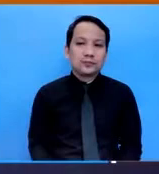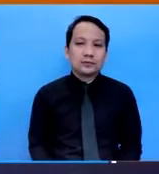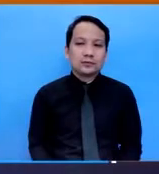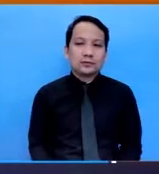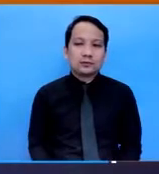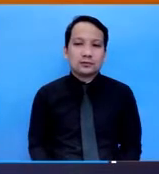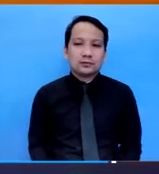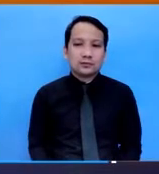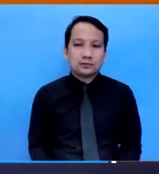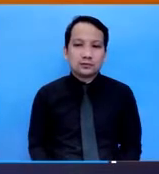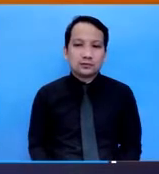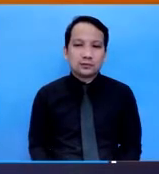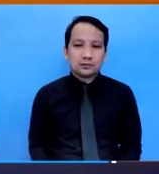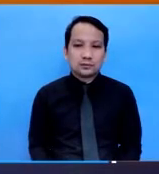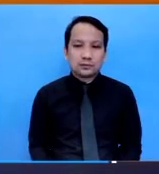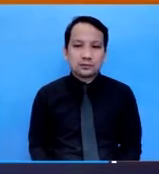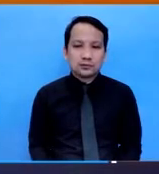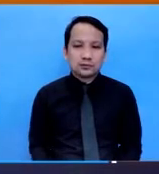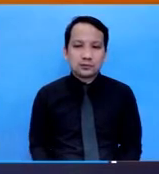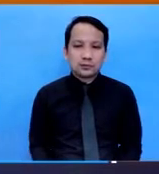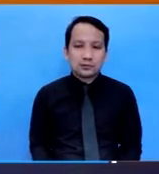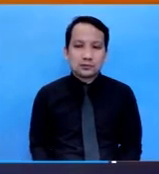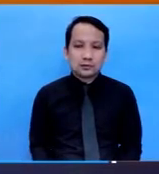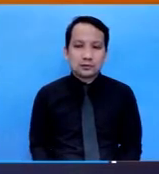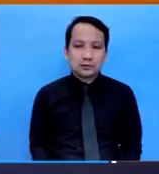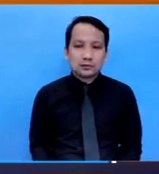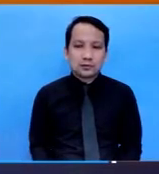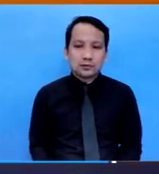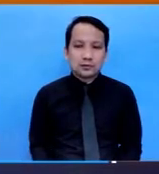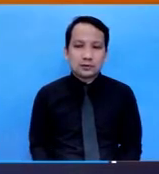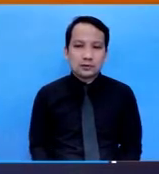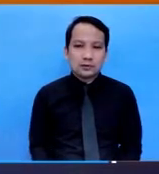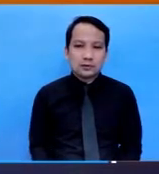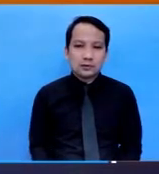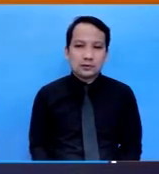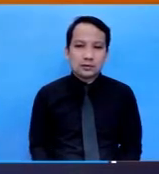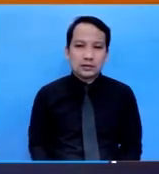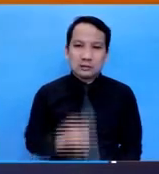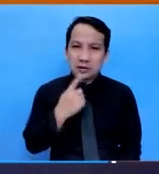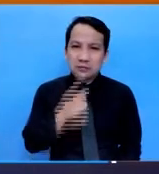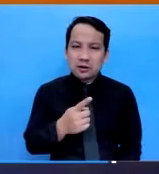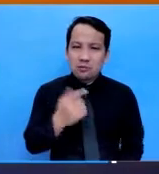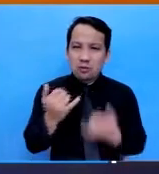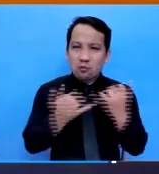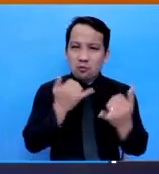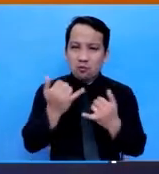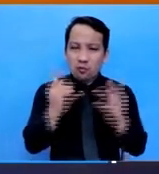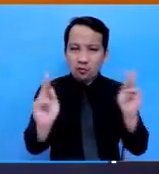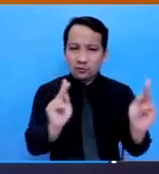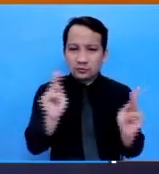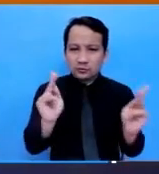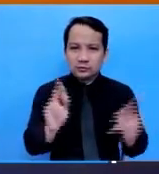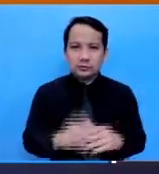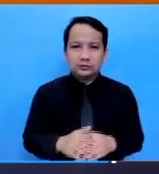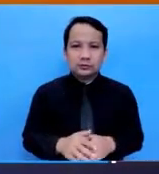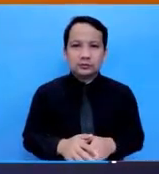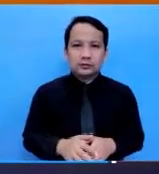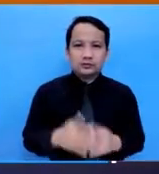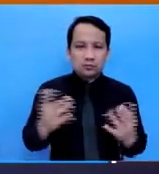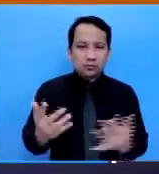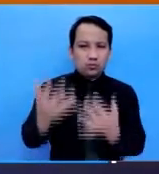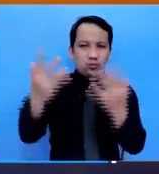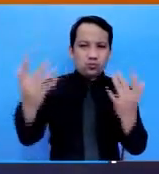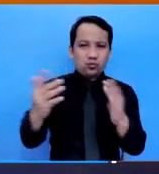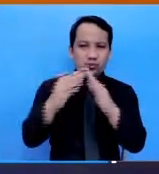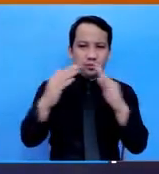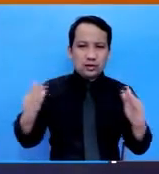Wow! Bakit ganyan? Bakit ganyan ang problema? Nagwawala ang mga residente habang nilalamon ng apoy ang isang bahay